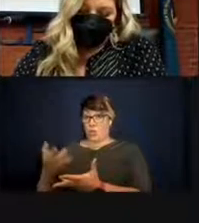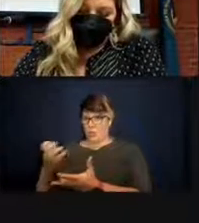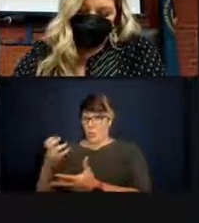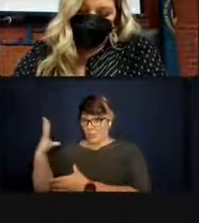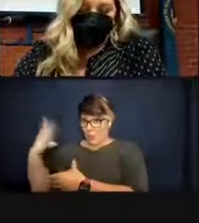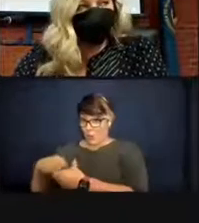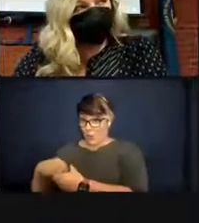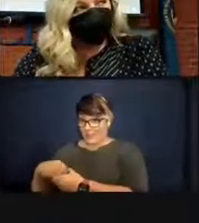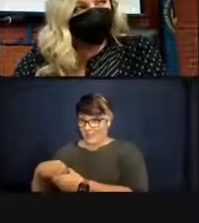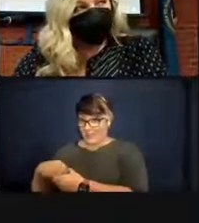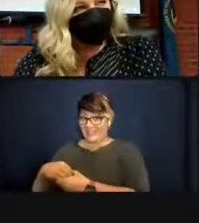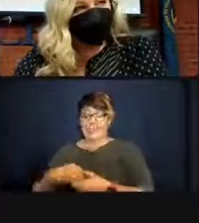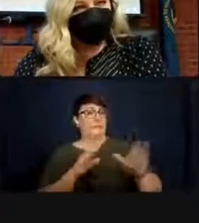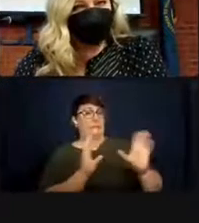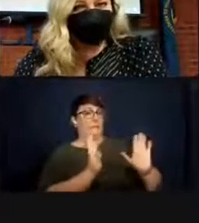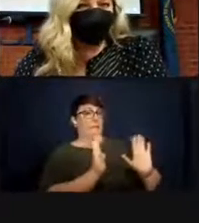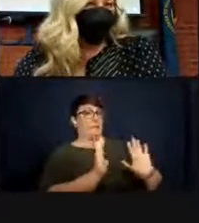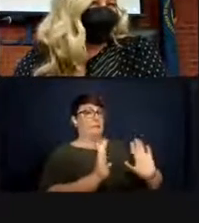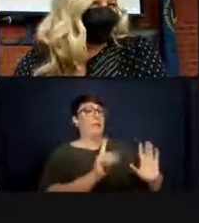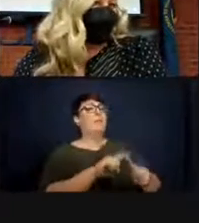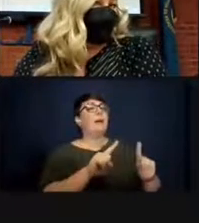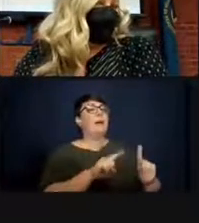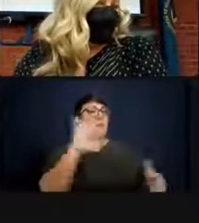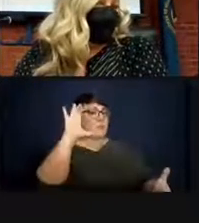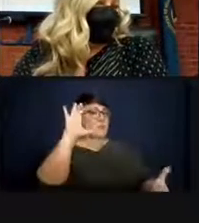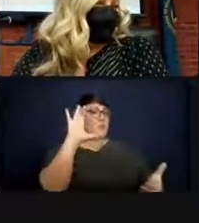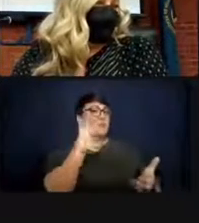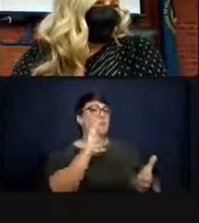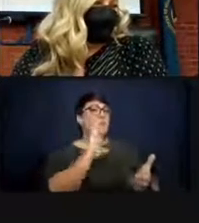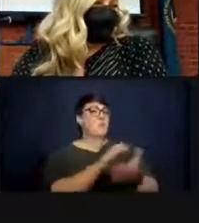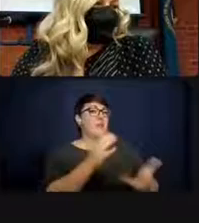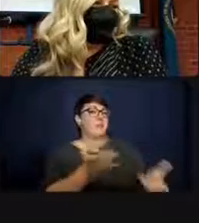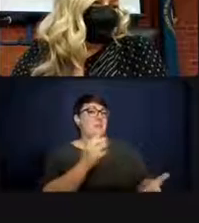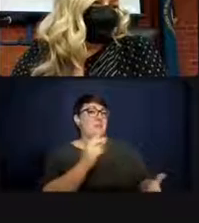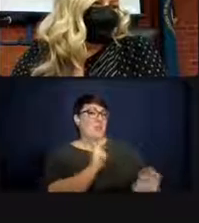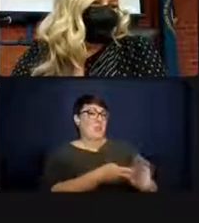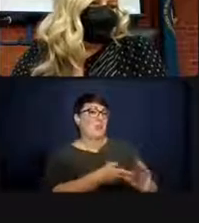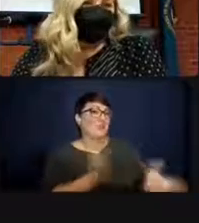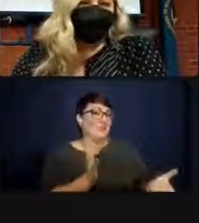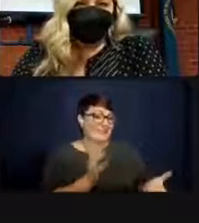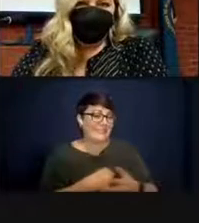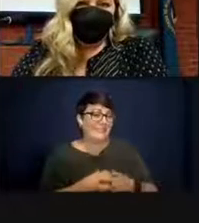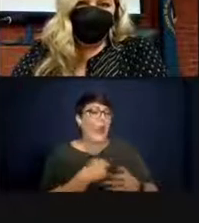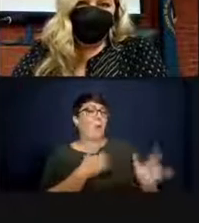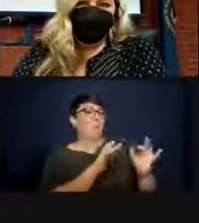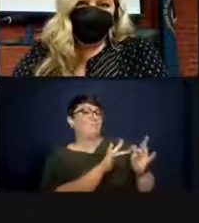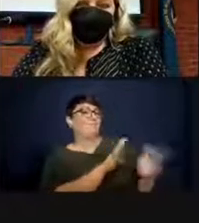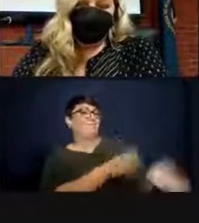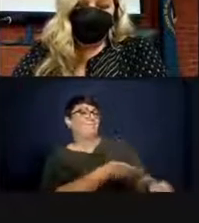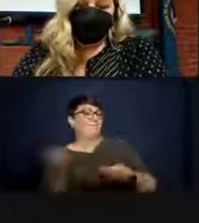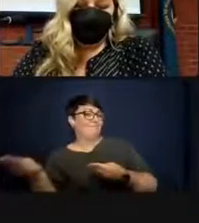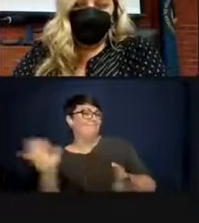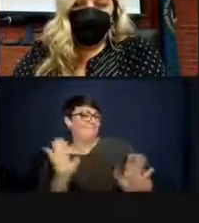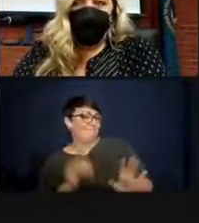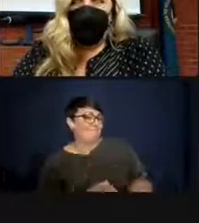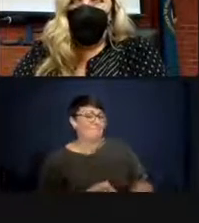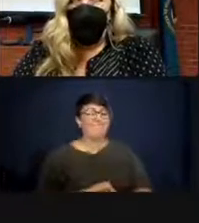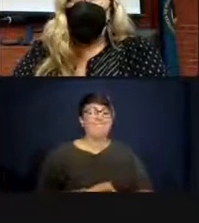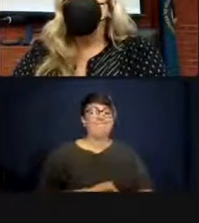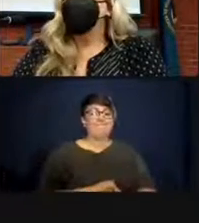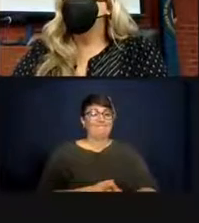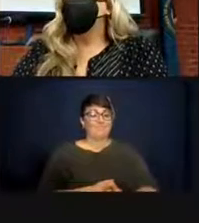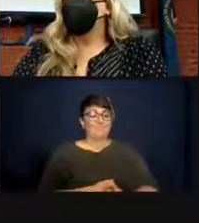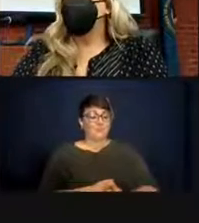نحن نقوم باختباره؟ هل تريد أن تنضم إلينا؟ كلا، ولكن أعتقد أن زوجتي ربما قد تود بذلك، وأنا سأضعك على تواصل